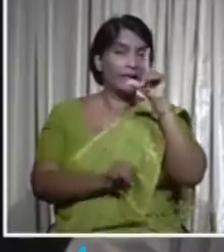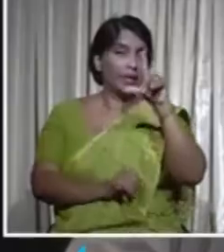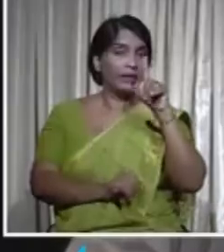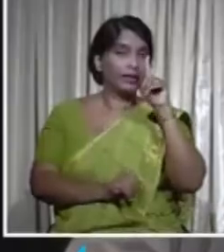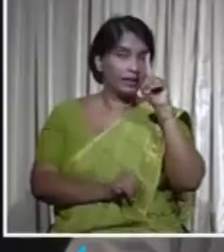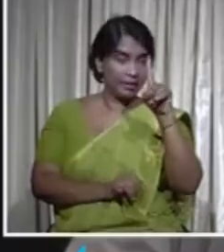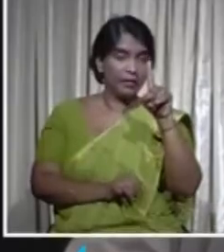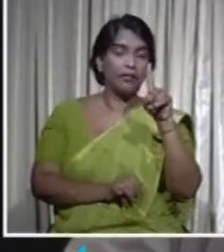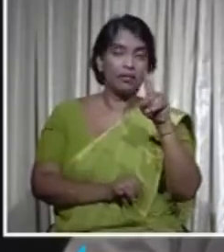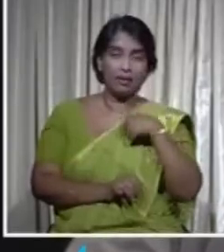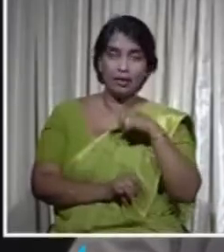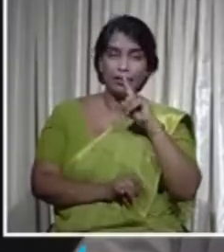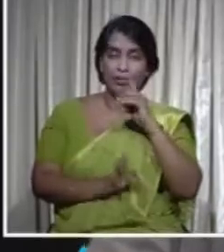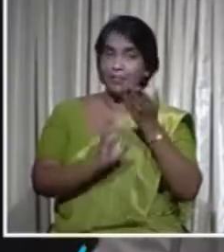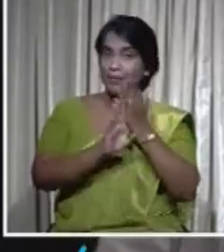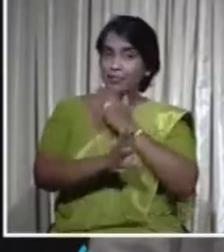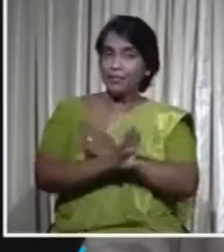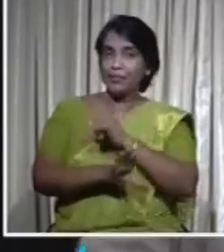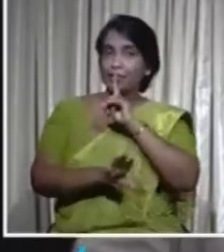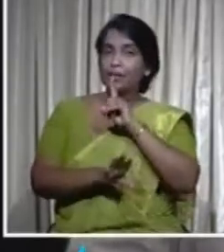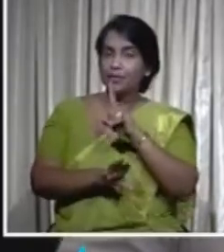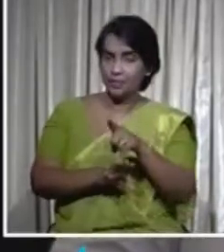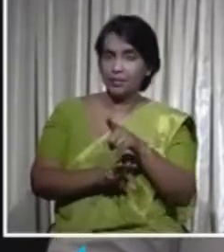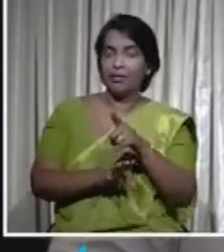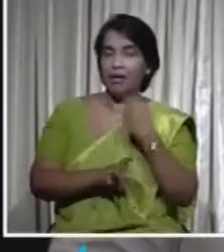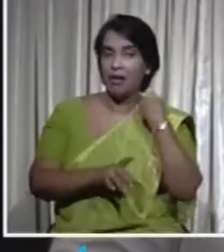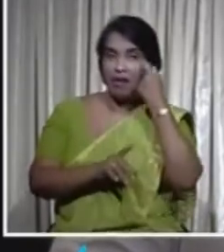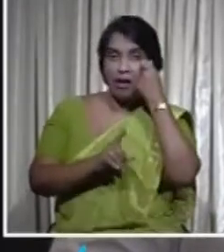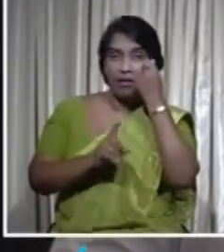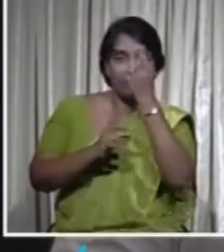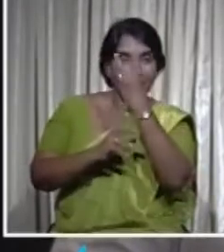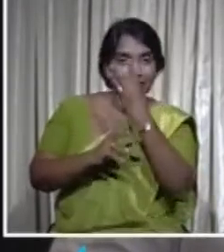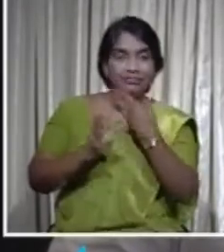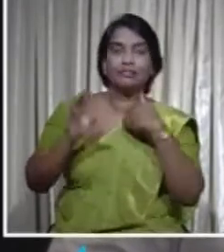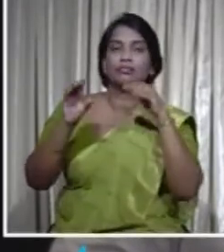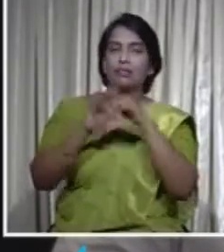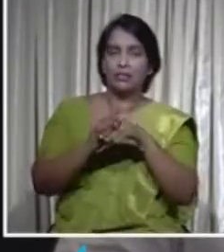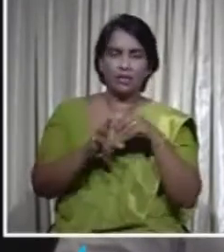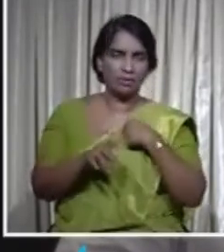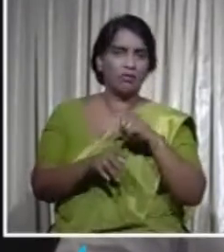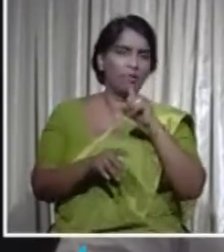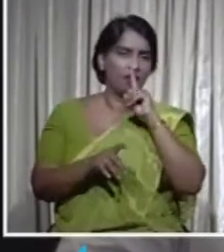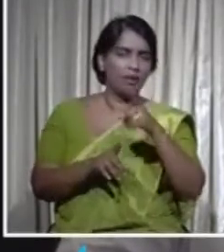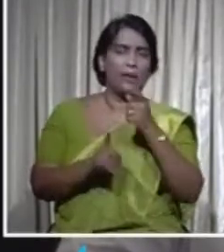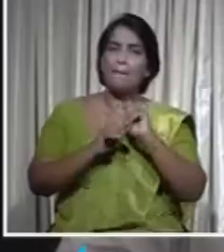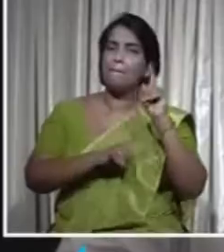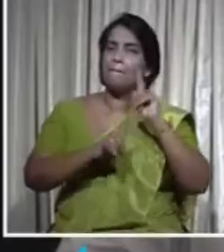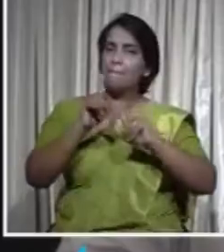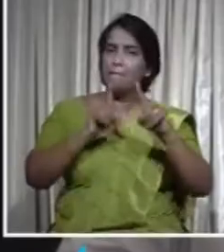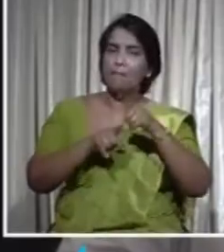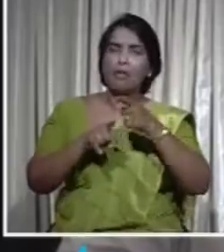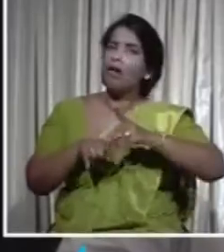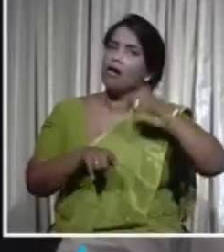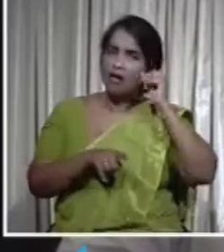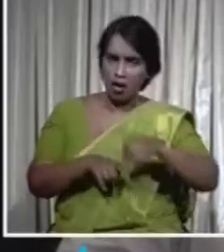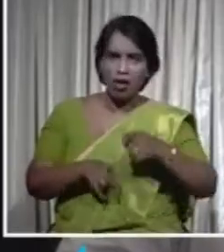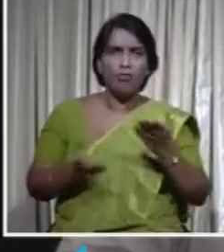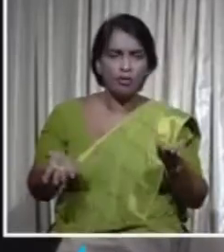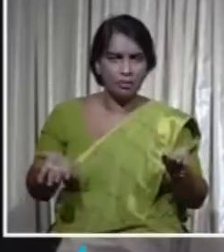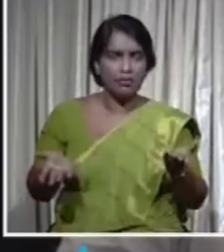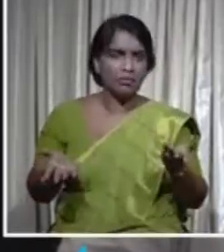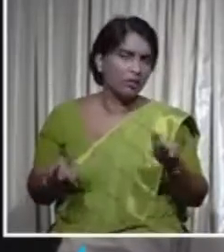இதற்கிடையில் சமர்ப்பிக்கப்பட்டுள்ள இந்த பாதீடு வர்த்தக நோக்கத்தை கொண்டது, அத்துடன் தேர்தலை மையமாக கொண்டது என்று குற்றம்